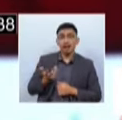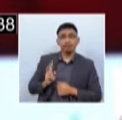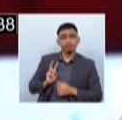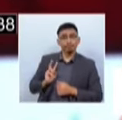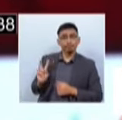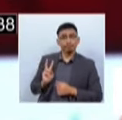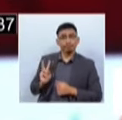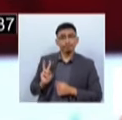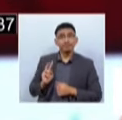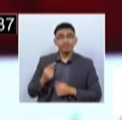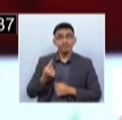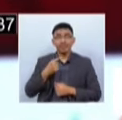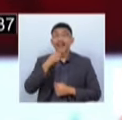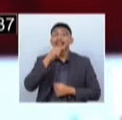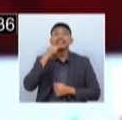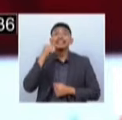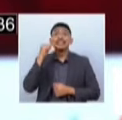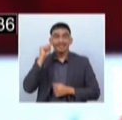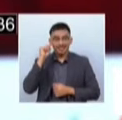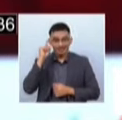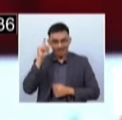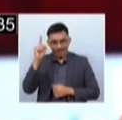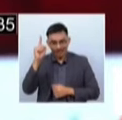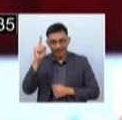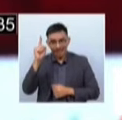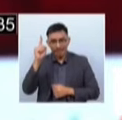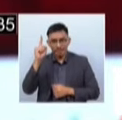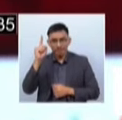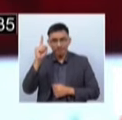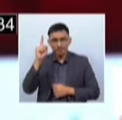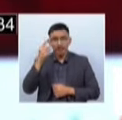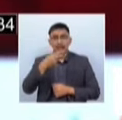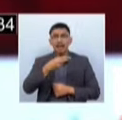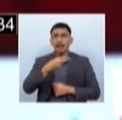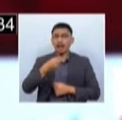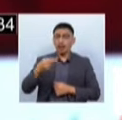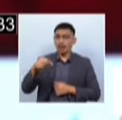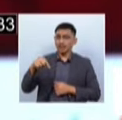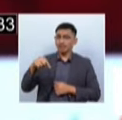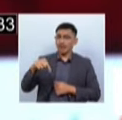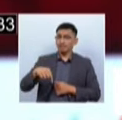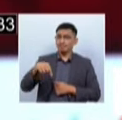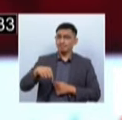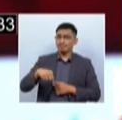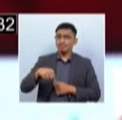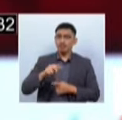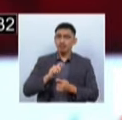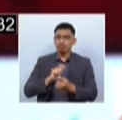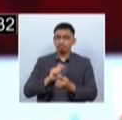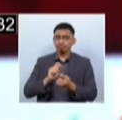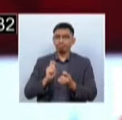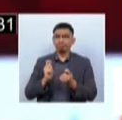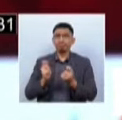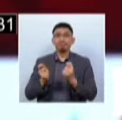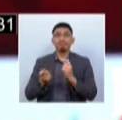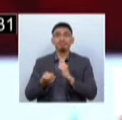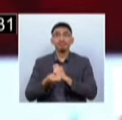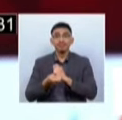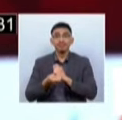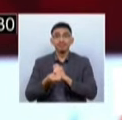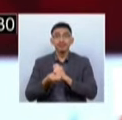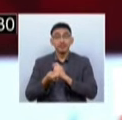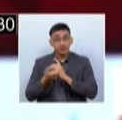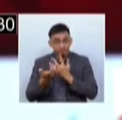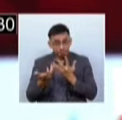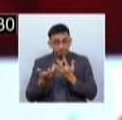mendeskripsikan dalam satu buku putih pertahanan oke nah buku putih pertahanan ini pada catatan saya ya pada masa Prabowo ini